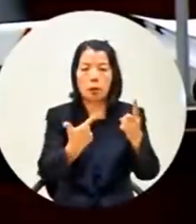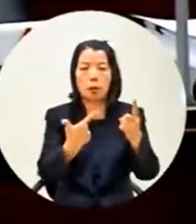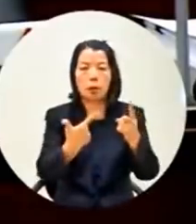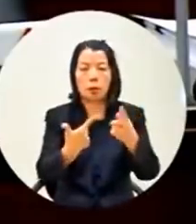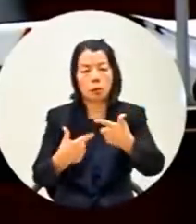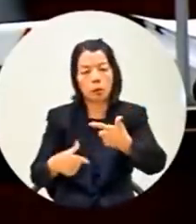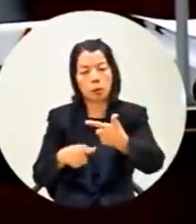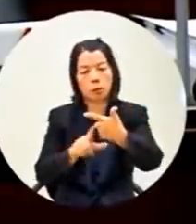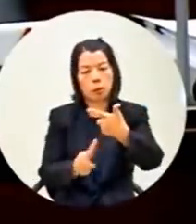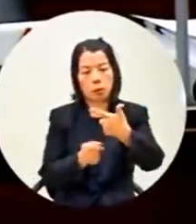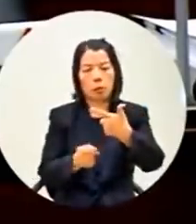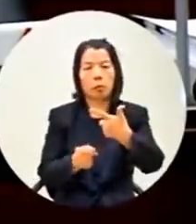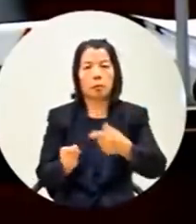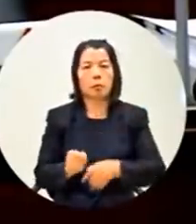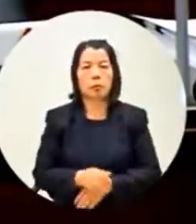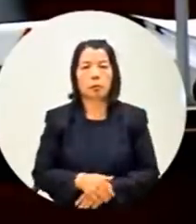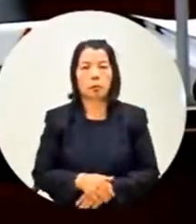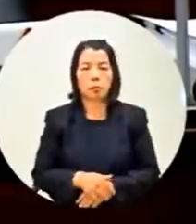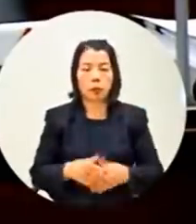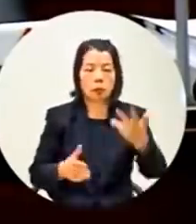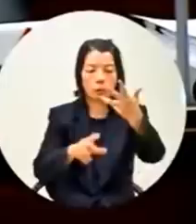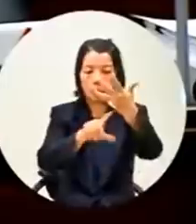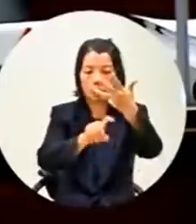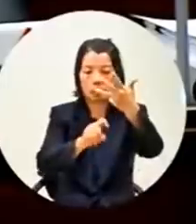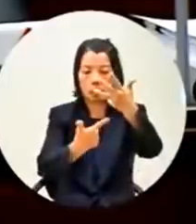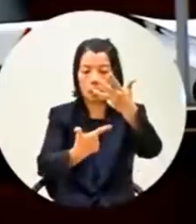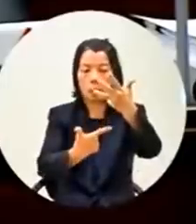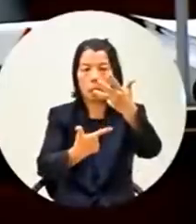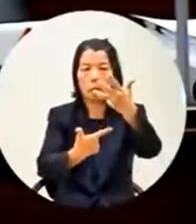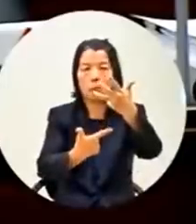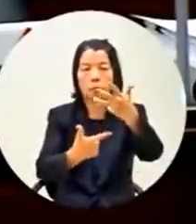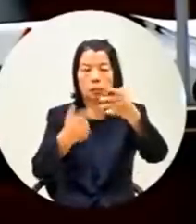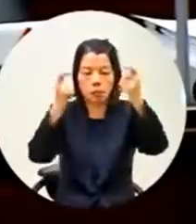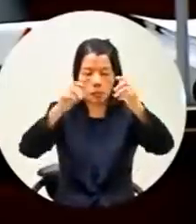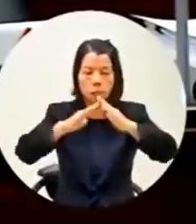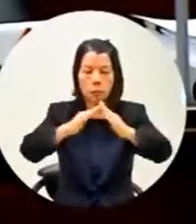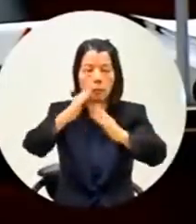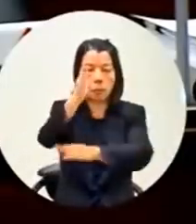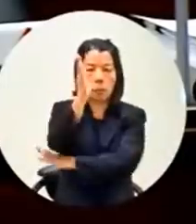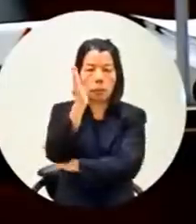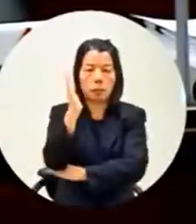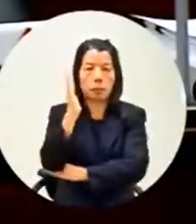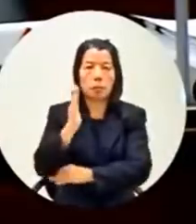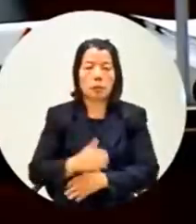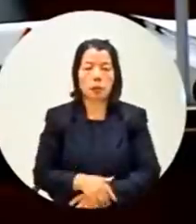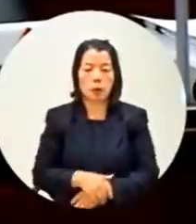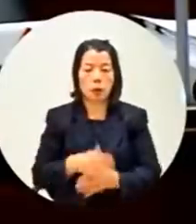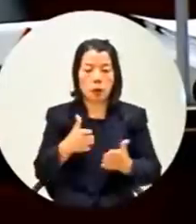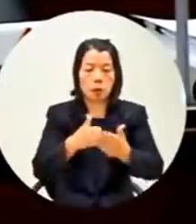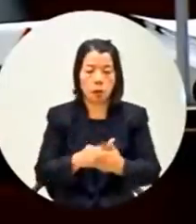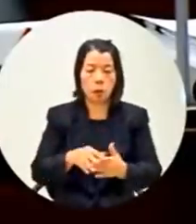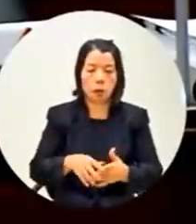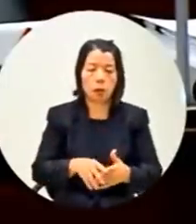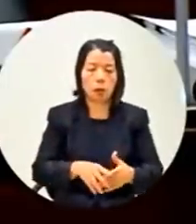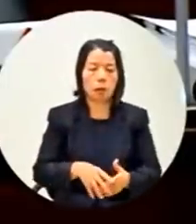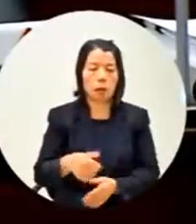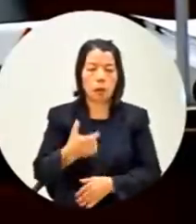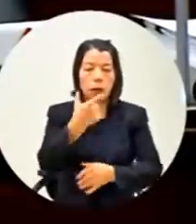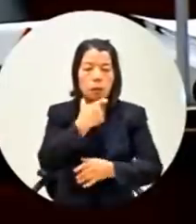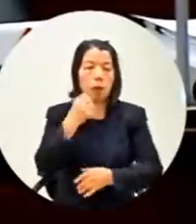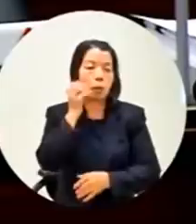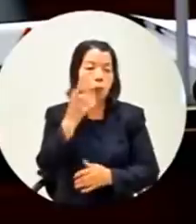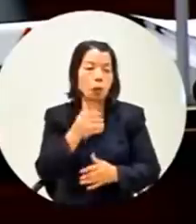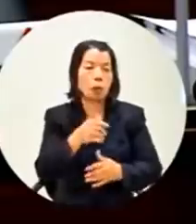6月份。然后呢，8月16号高雄市政府驳回唐荣的 BOT 案之